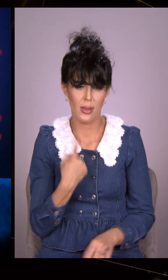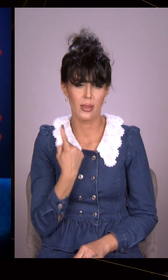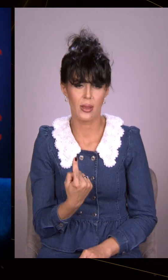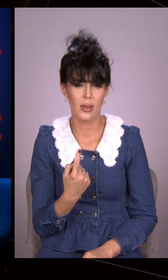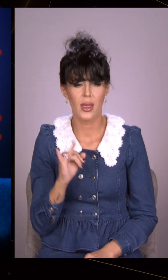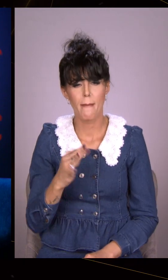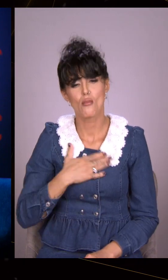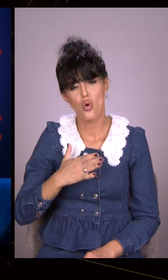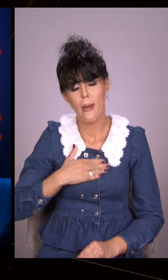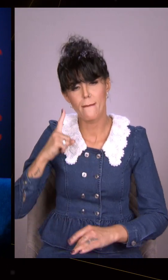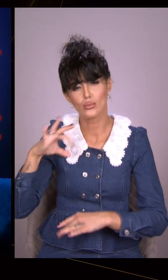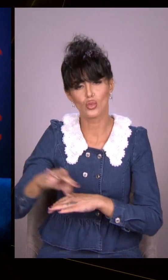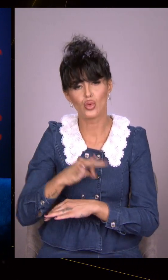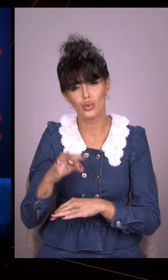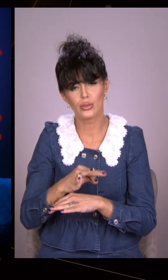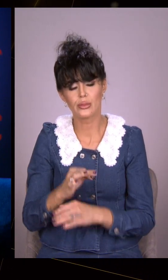чоловік.